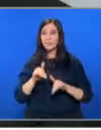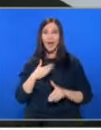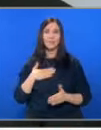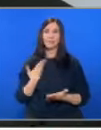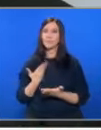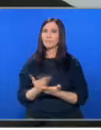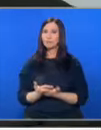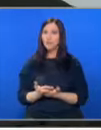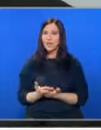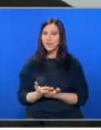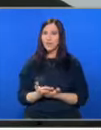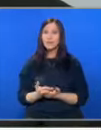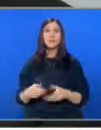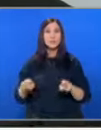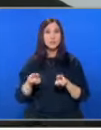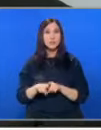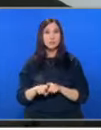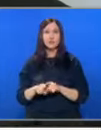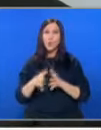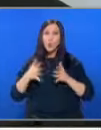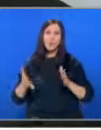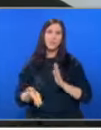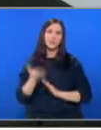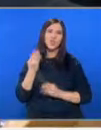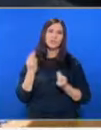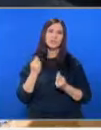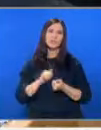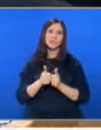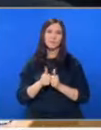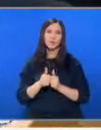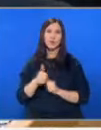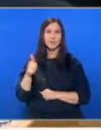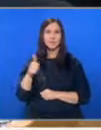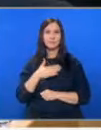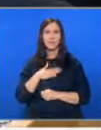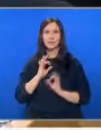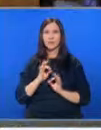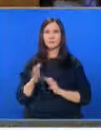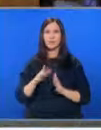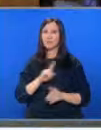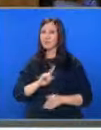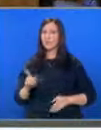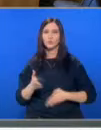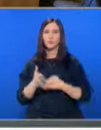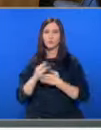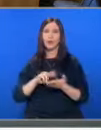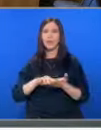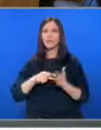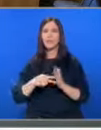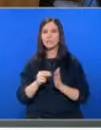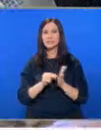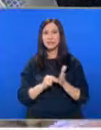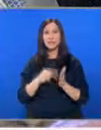нашите предложения за също за рязко увеличаване на средствата за спорт. От БСП Има такъв народ не подкрепиха план